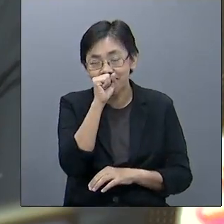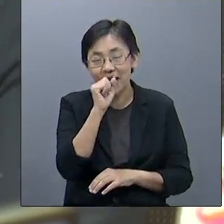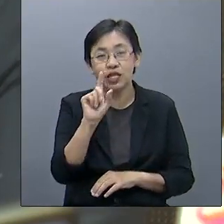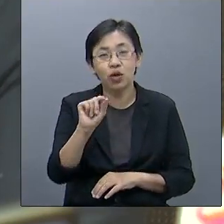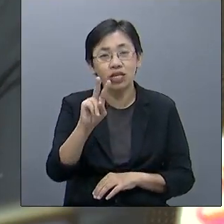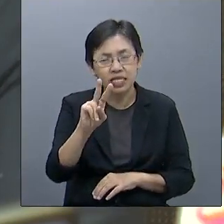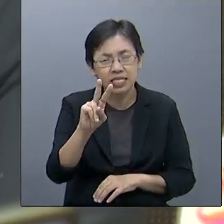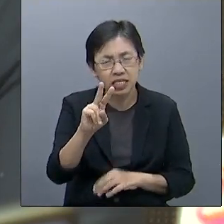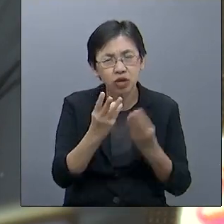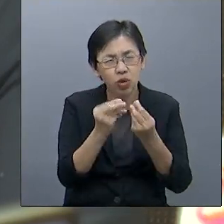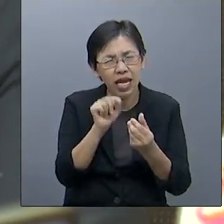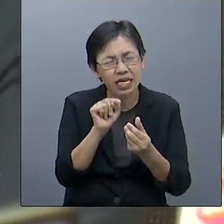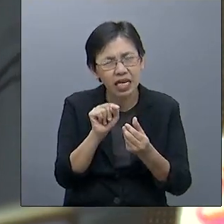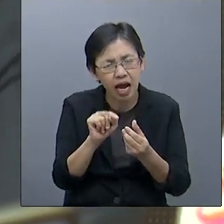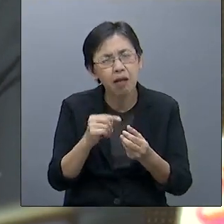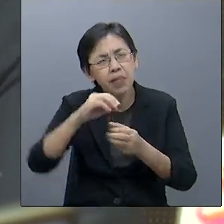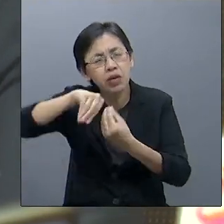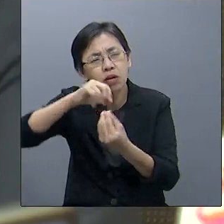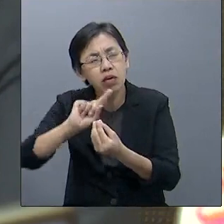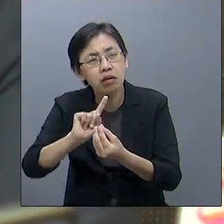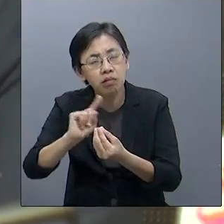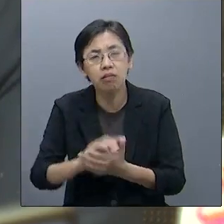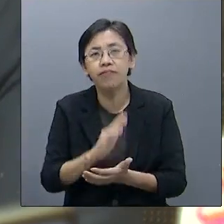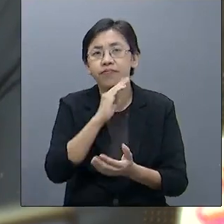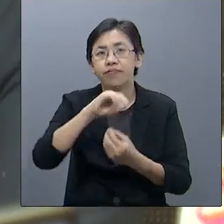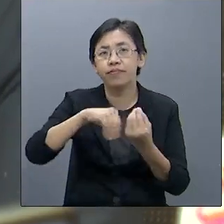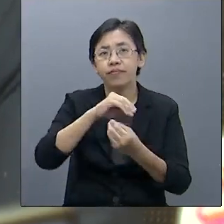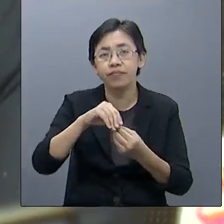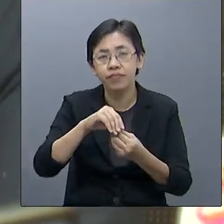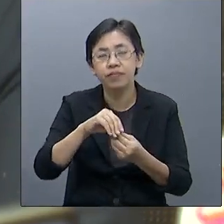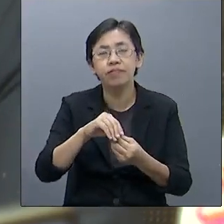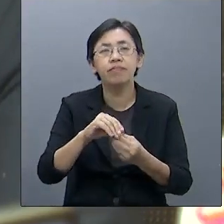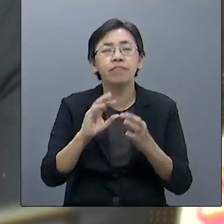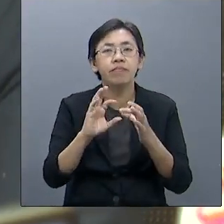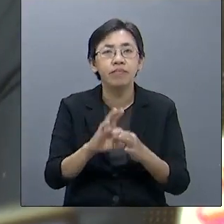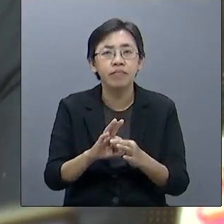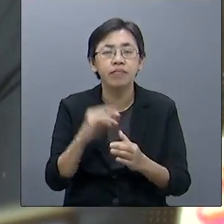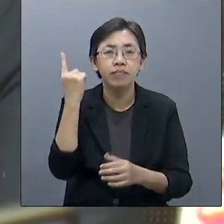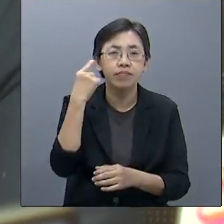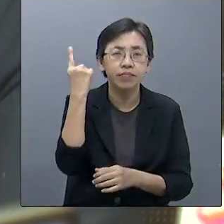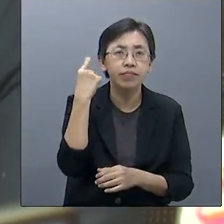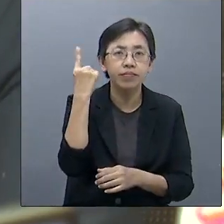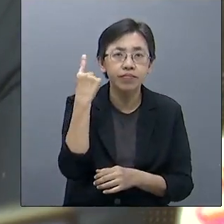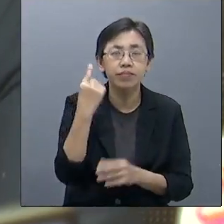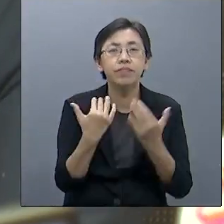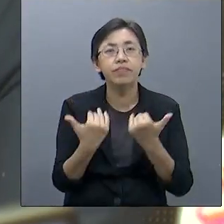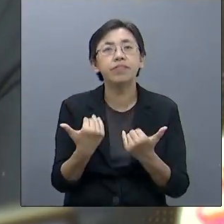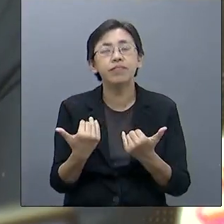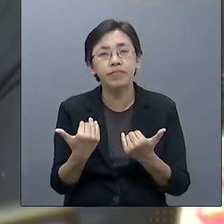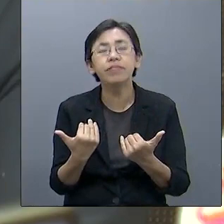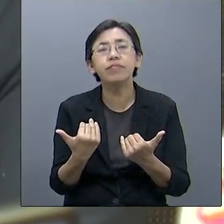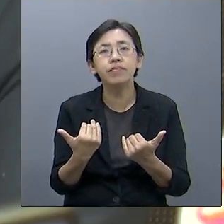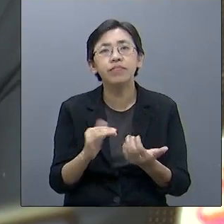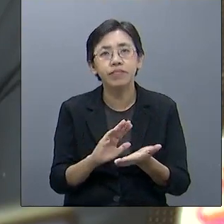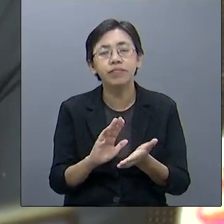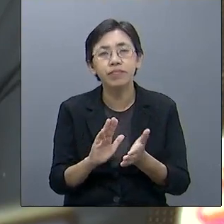รกิจประเภทไหนบ้างนะครับถ้าเป็นส่วนที่อยู่ในธุรกิจพวกประเภทที่เกี่ยวข้องกับเรื่องการท่องเที่ยวเนี่ยตอนนี้ก็น่าจะป